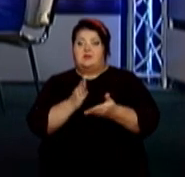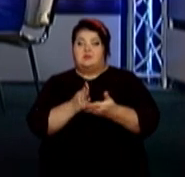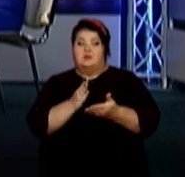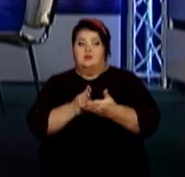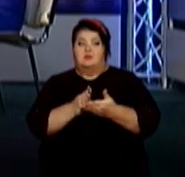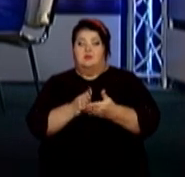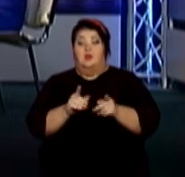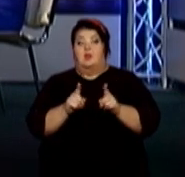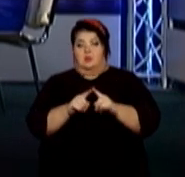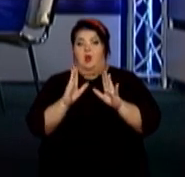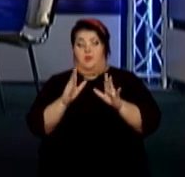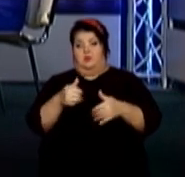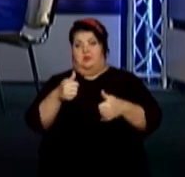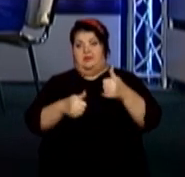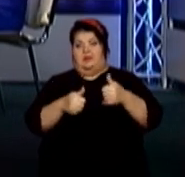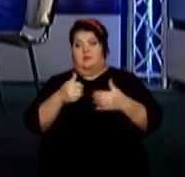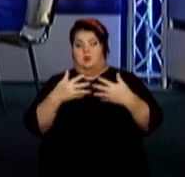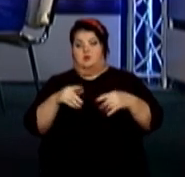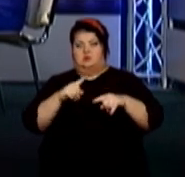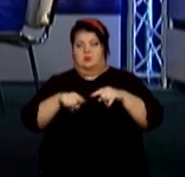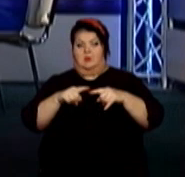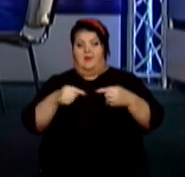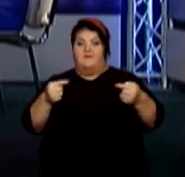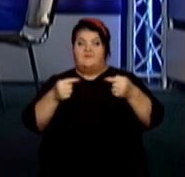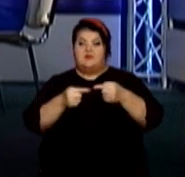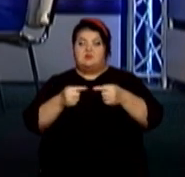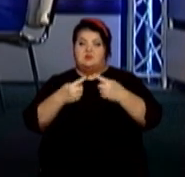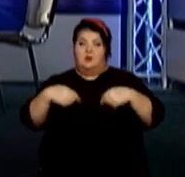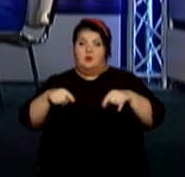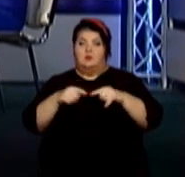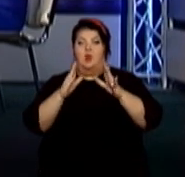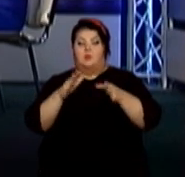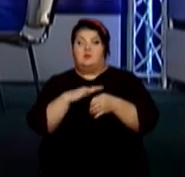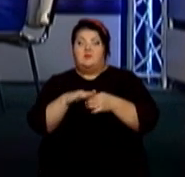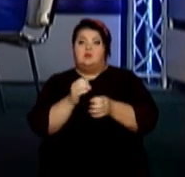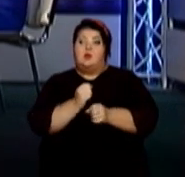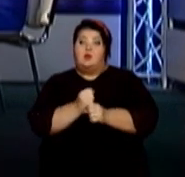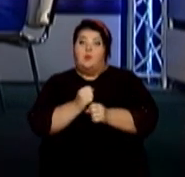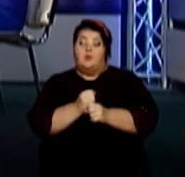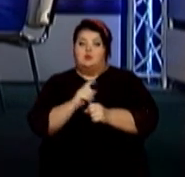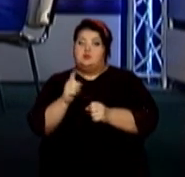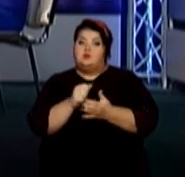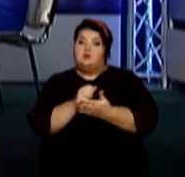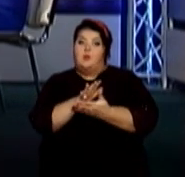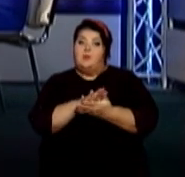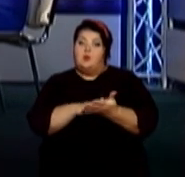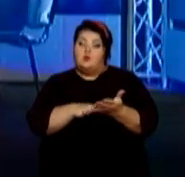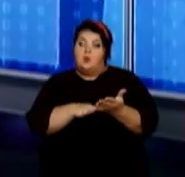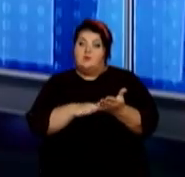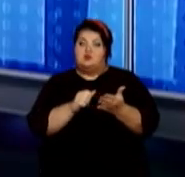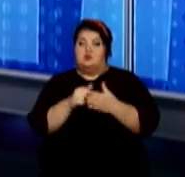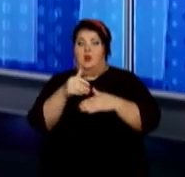також. Завтра буде вже тендер. З визначення підрядника, який буде робити роботи. Щодо продовження по вулиці